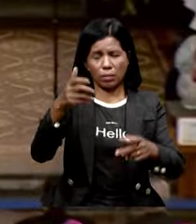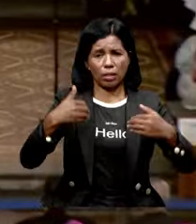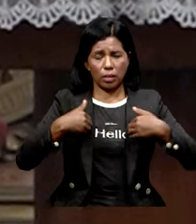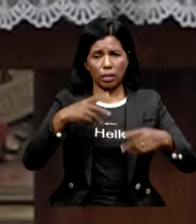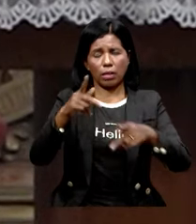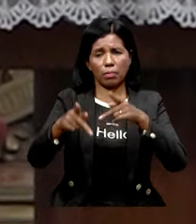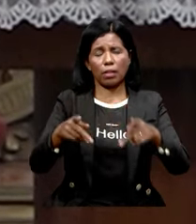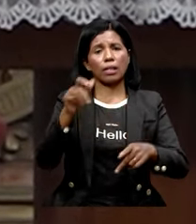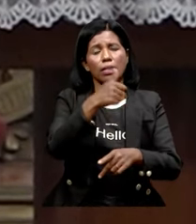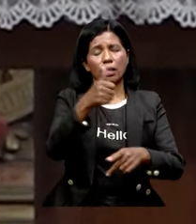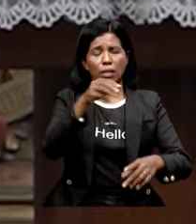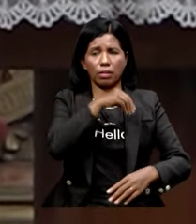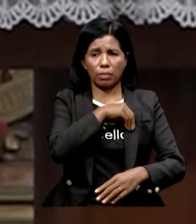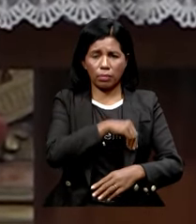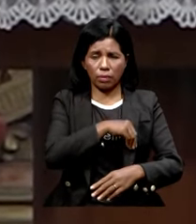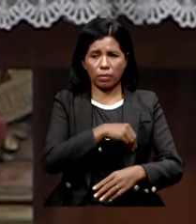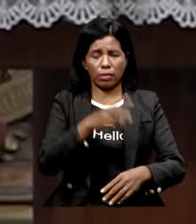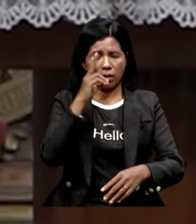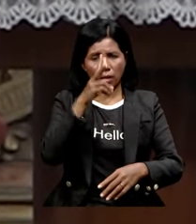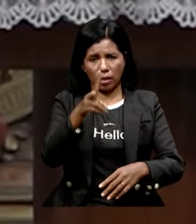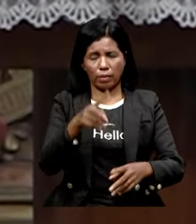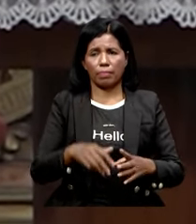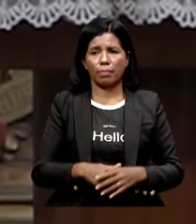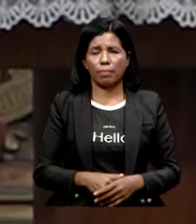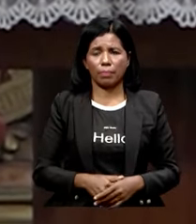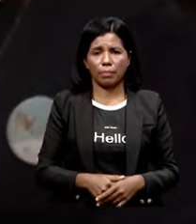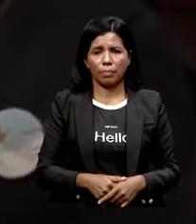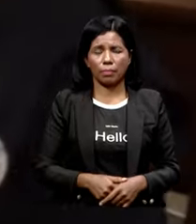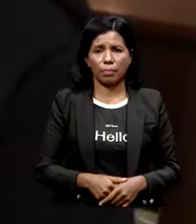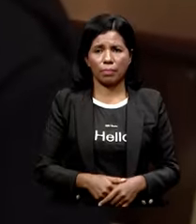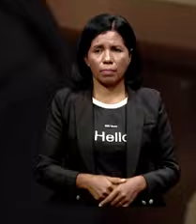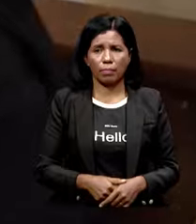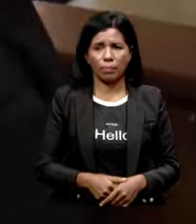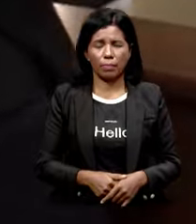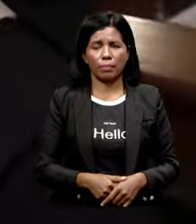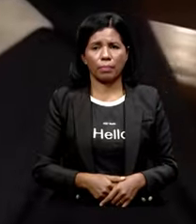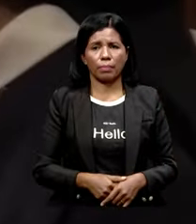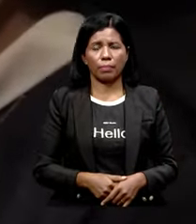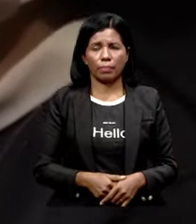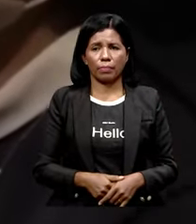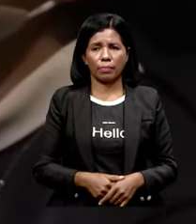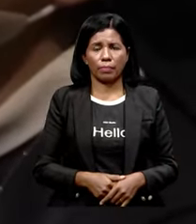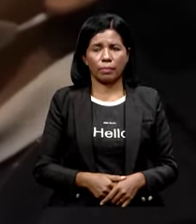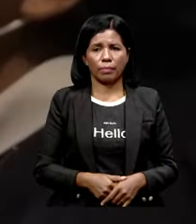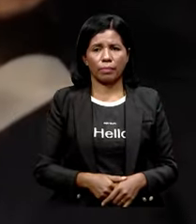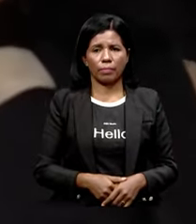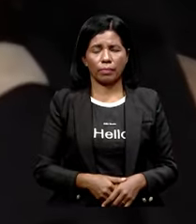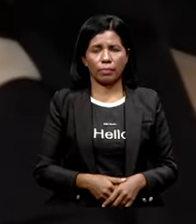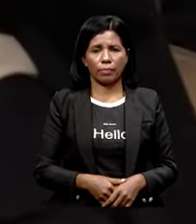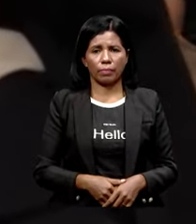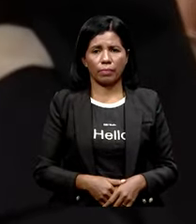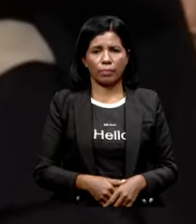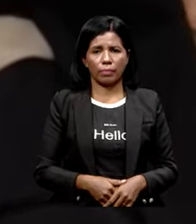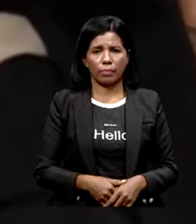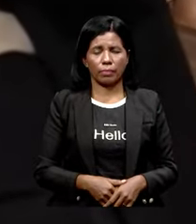ne bolso, no causa de visão. In un mondo dove sembra invece sia crescendo sempre più la